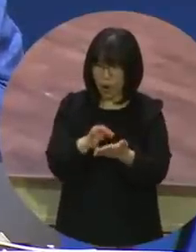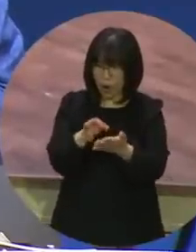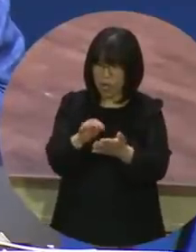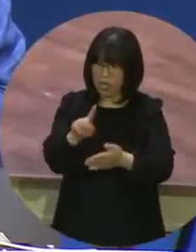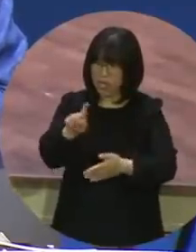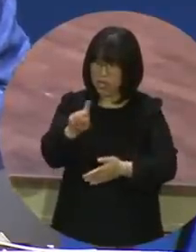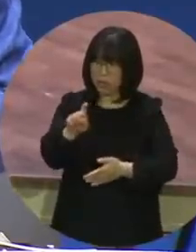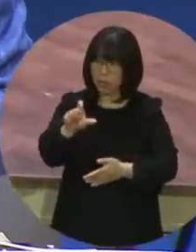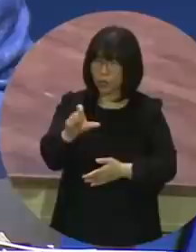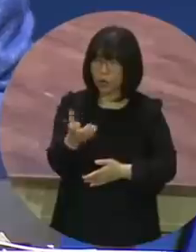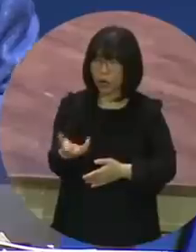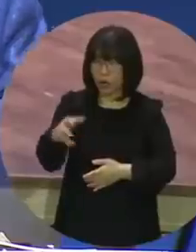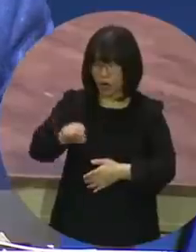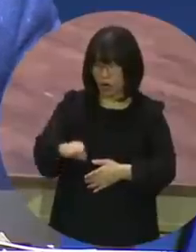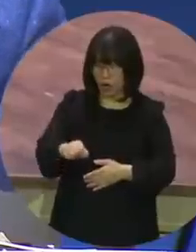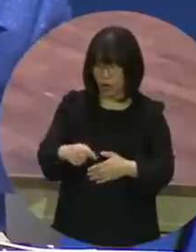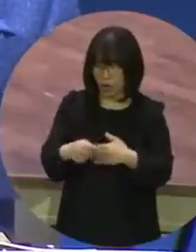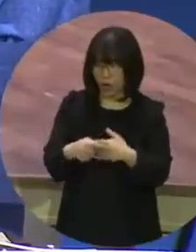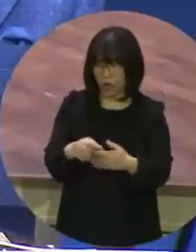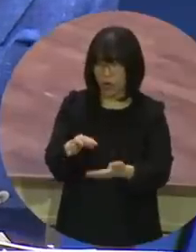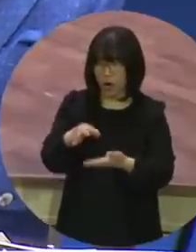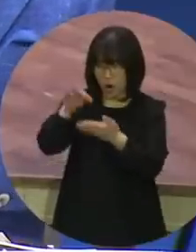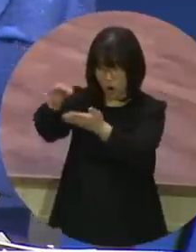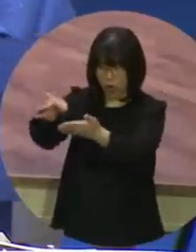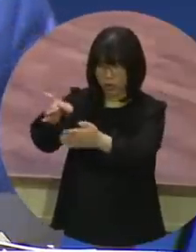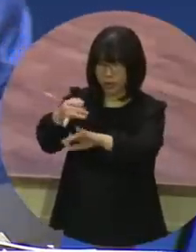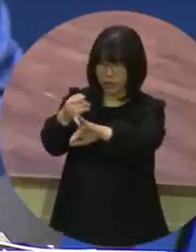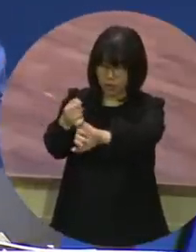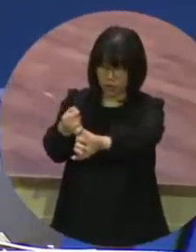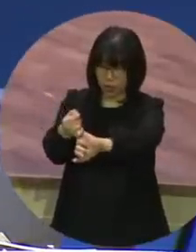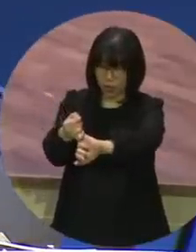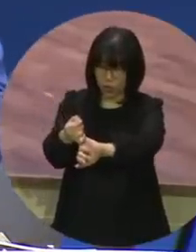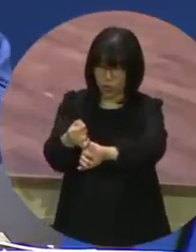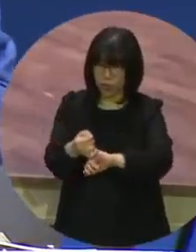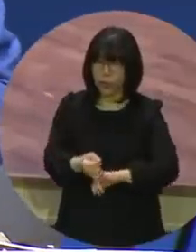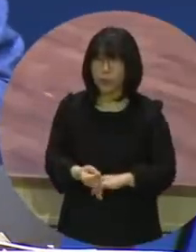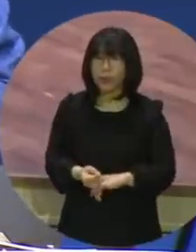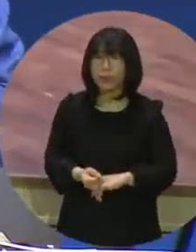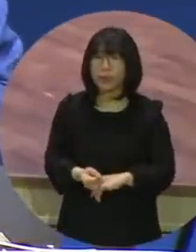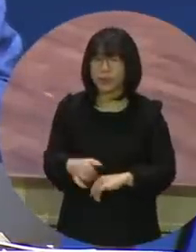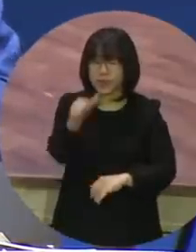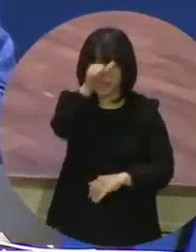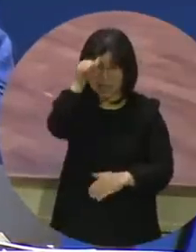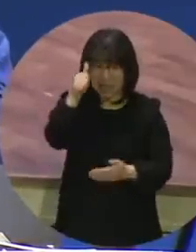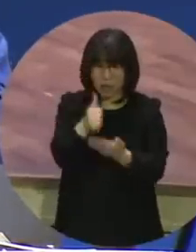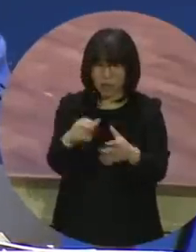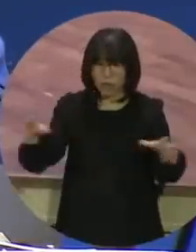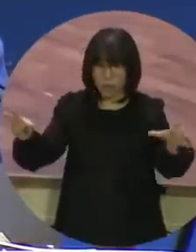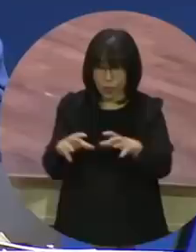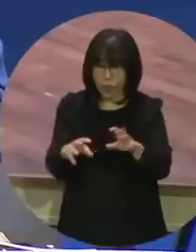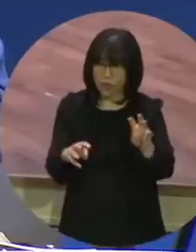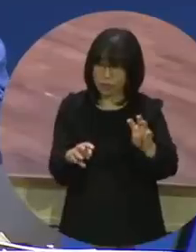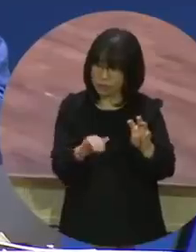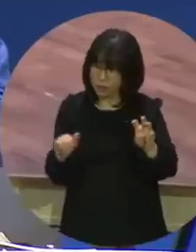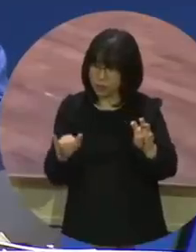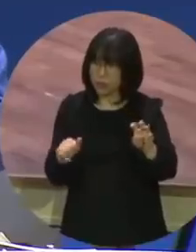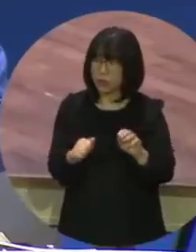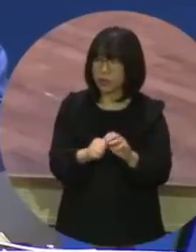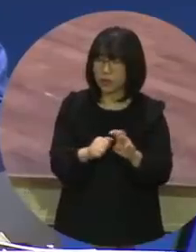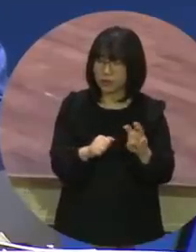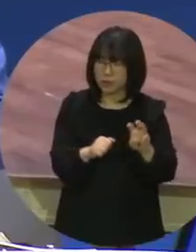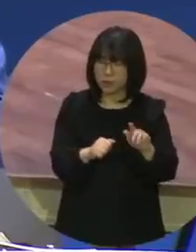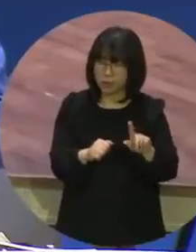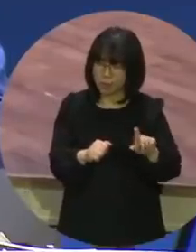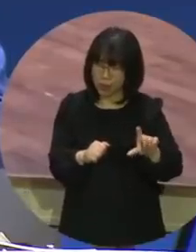15억이 작정됐어요. 지난주에 한 30분밖에 아니죠. 뭐 장로들이 뭐 150명이 되는데 우선